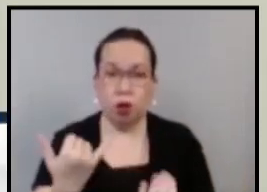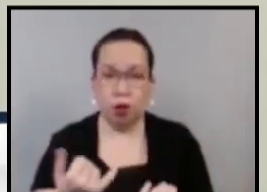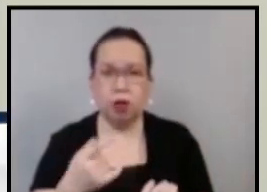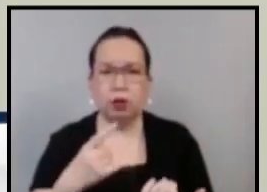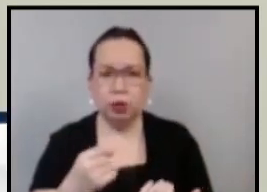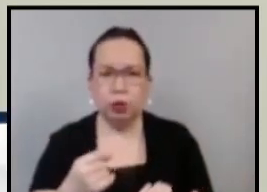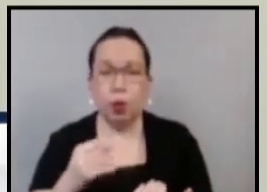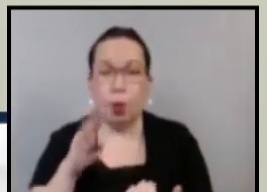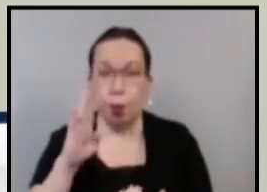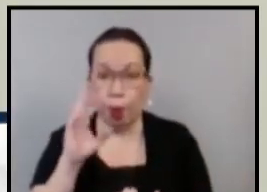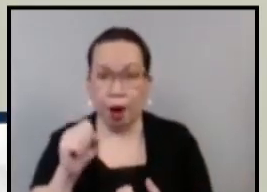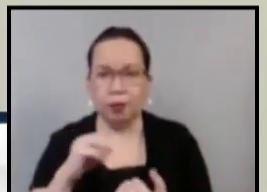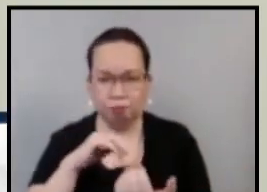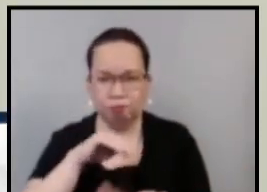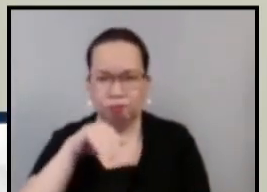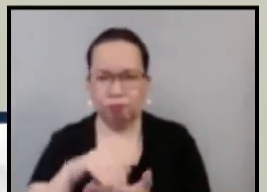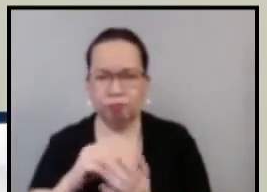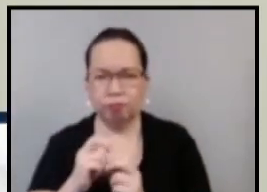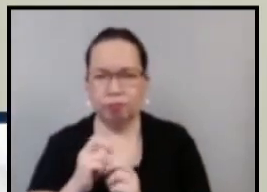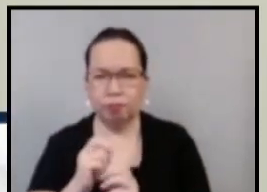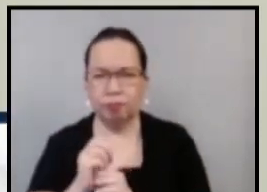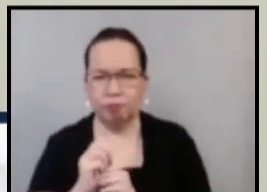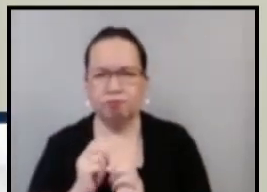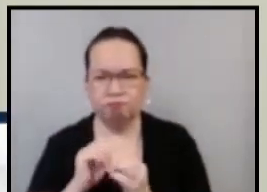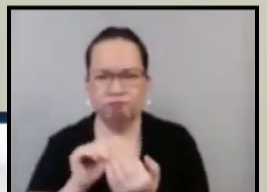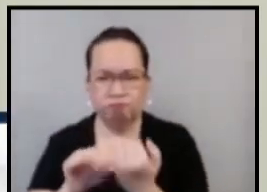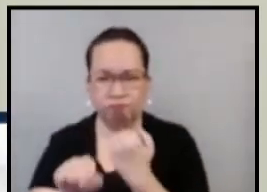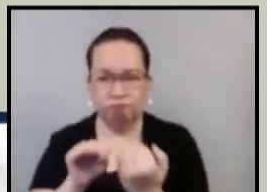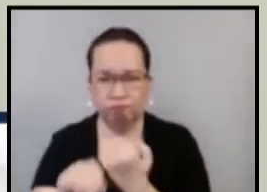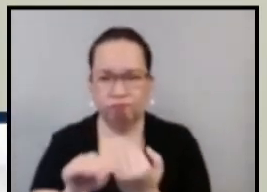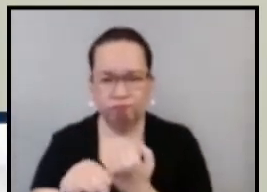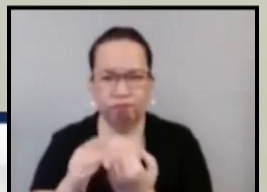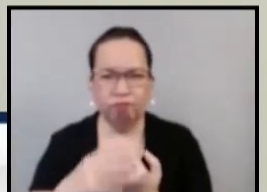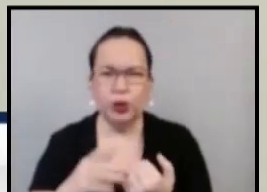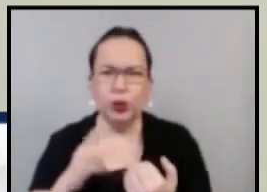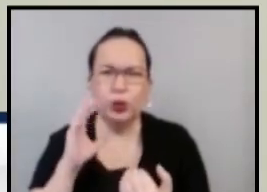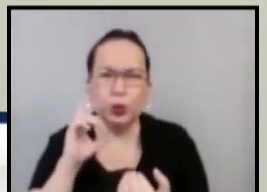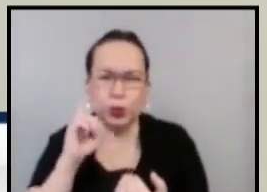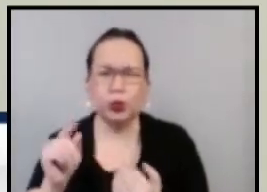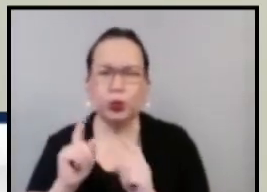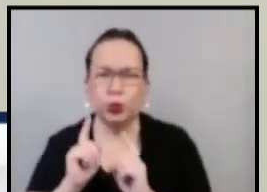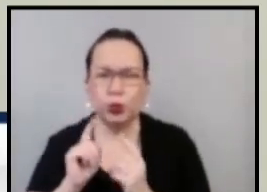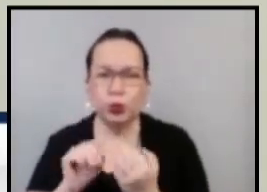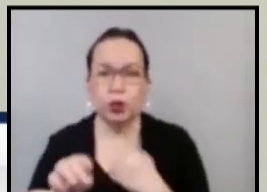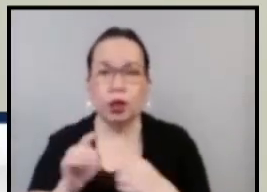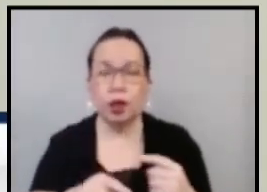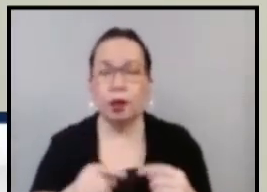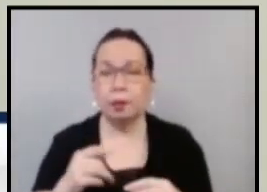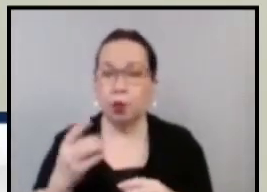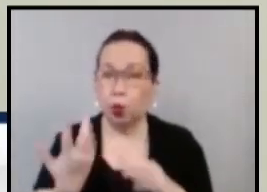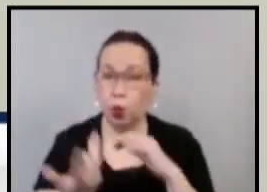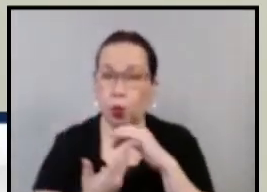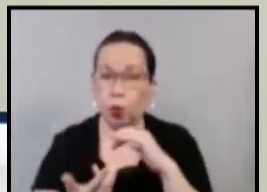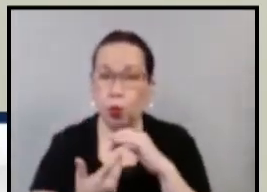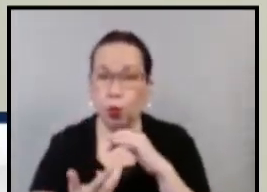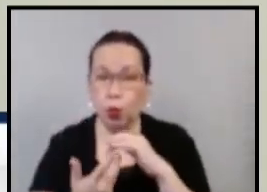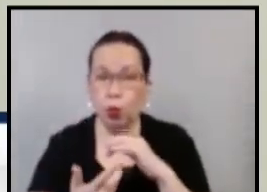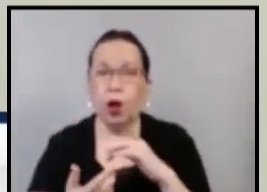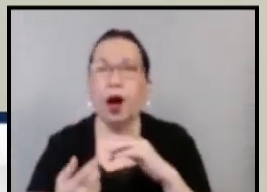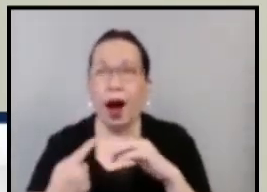ng concrete barriers eh. And even the passengers, hindi sila kung saan nakakasakay kasi there are